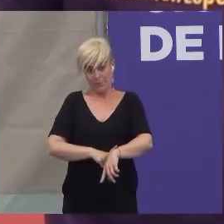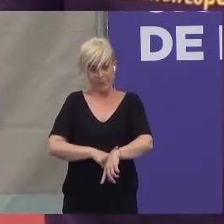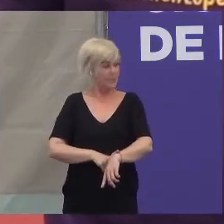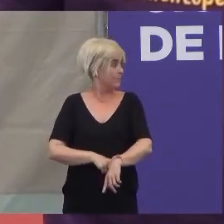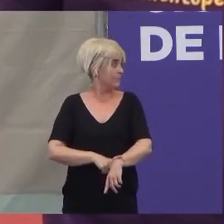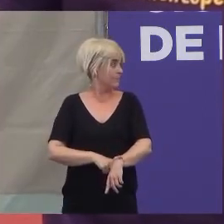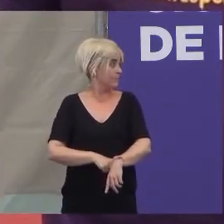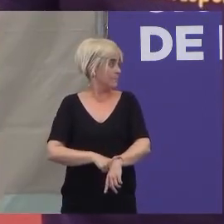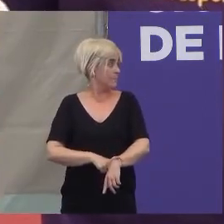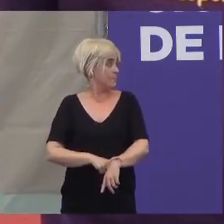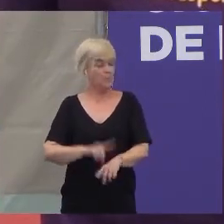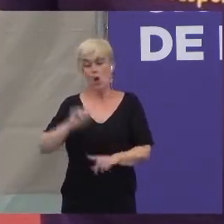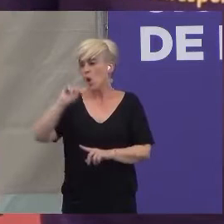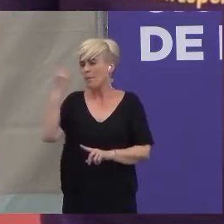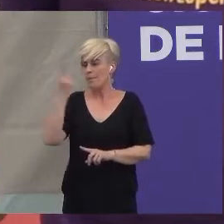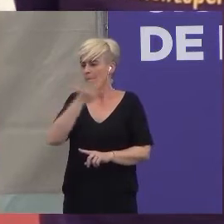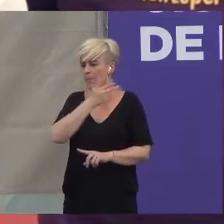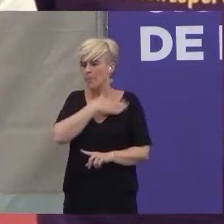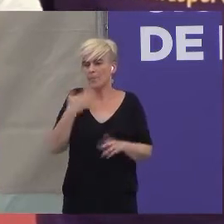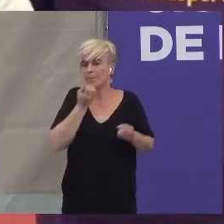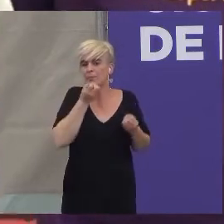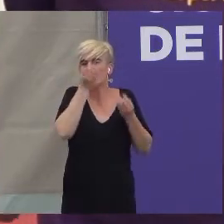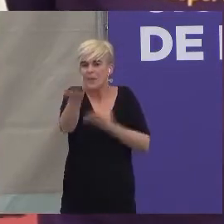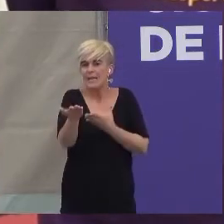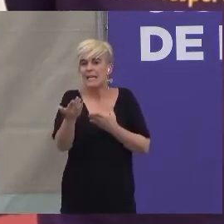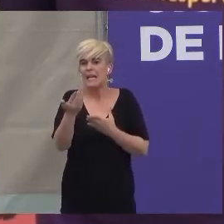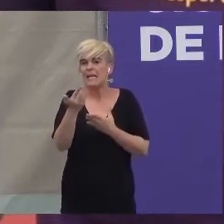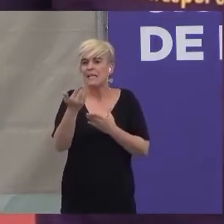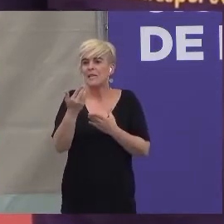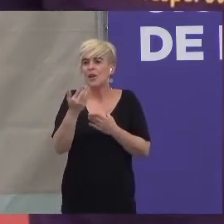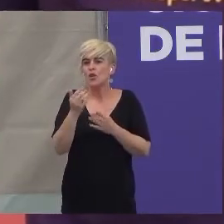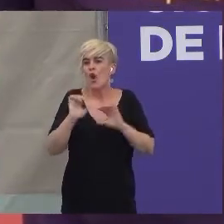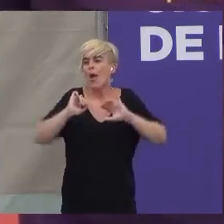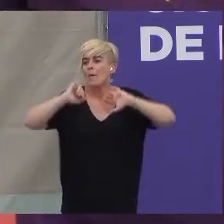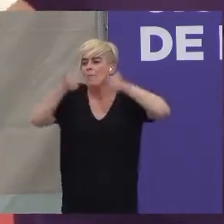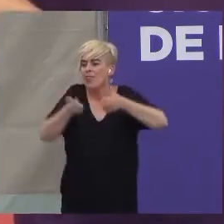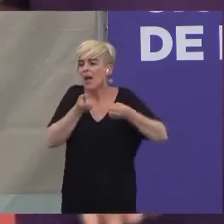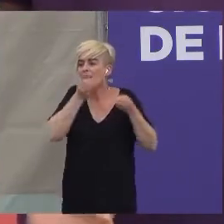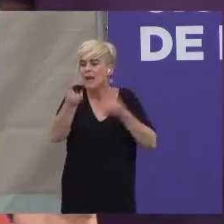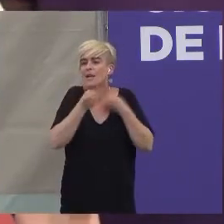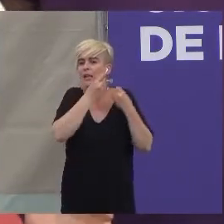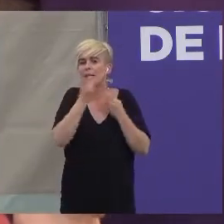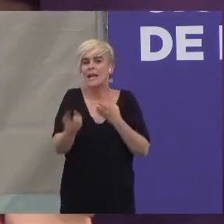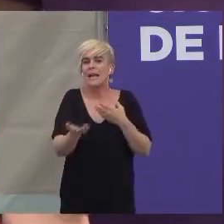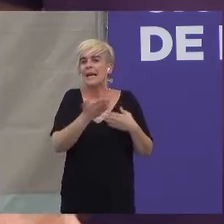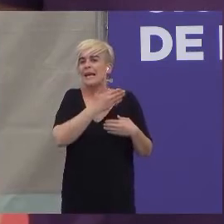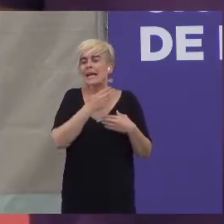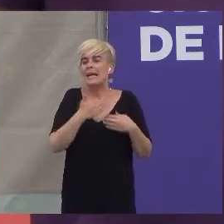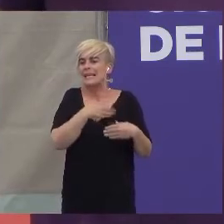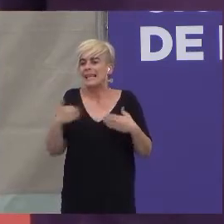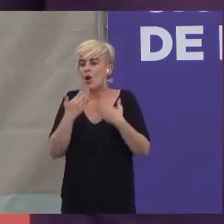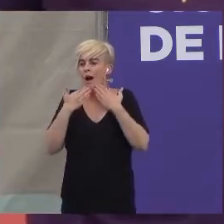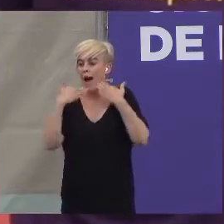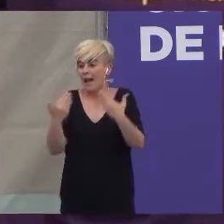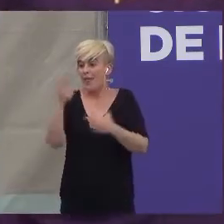Volem, en primer lloc, no volia començar aquesta intervenció sense donar les gràcies a les persones que encara